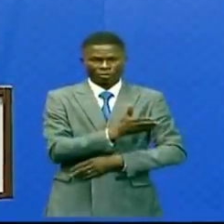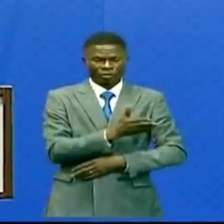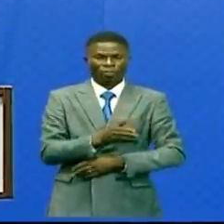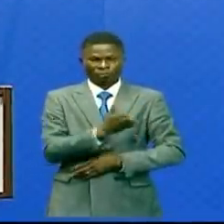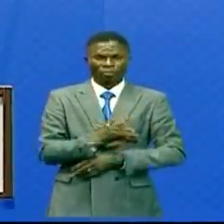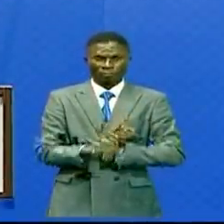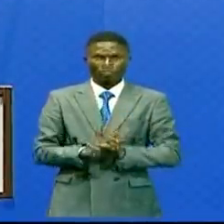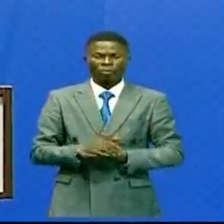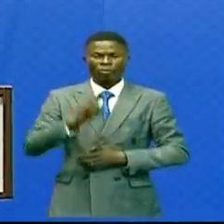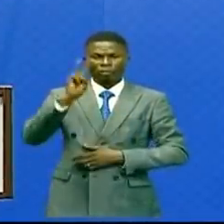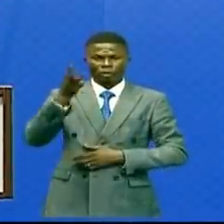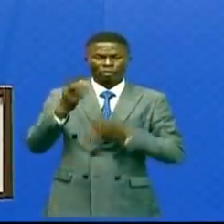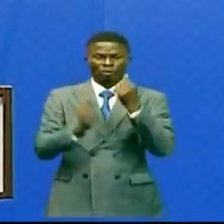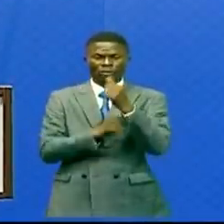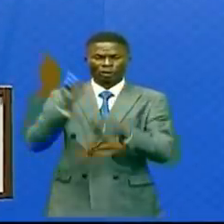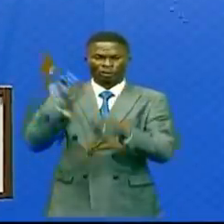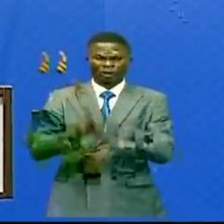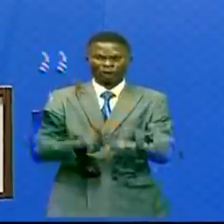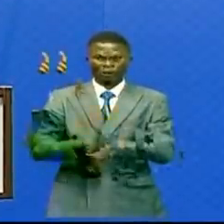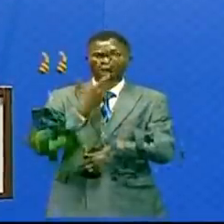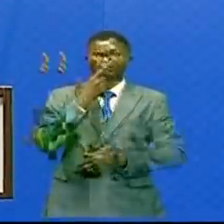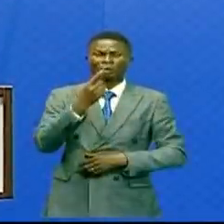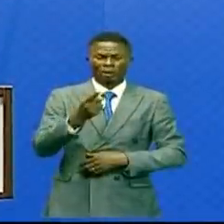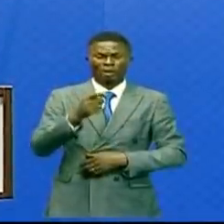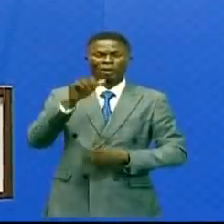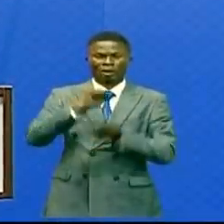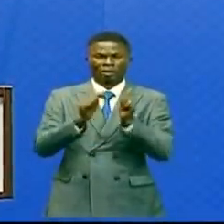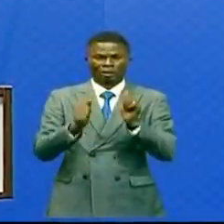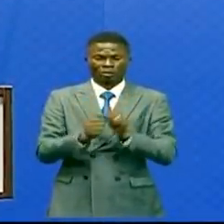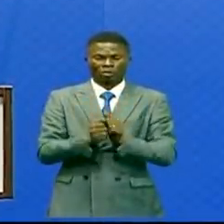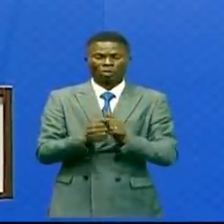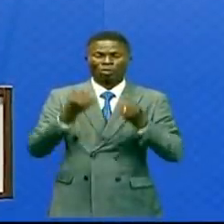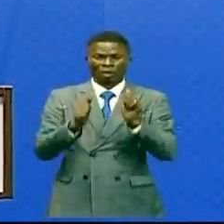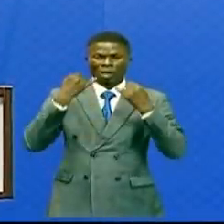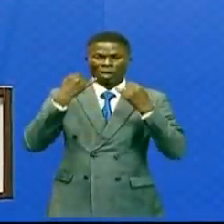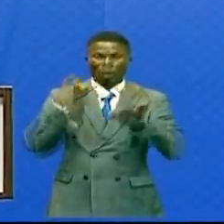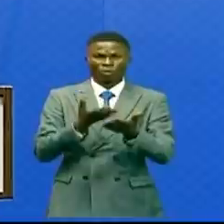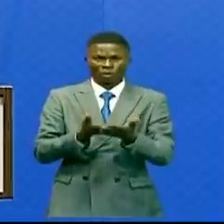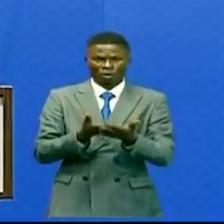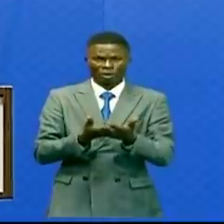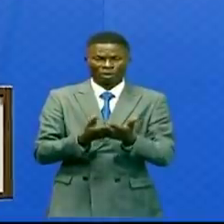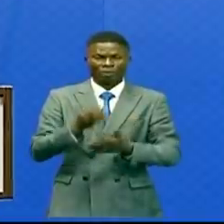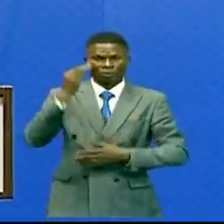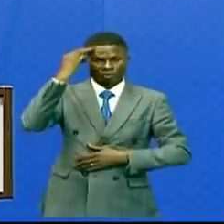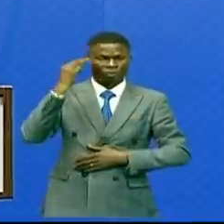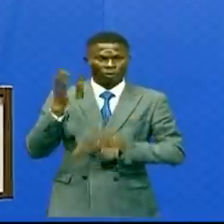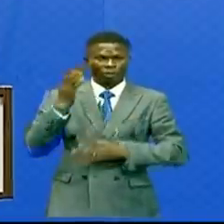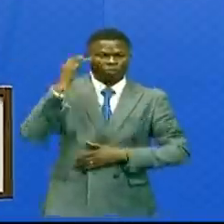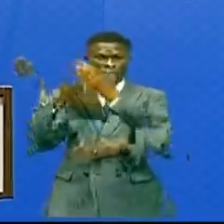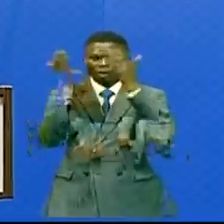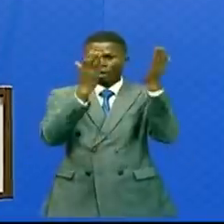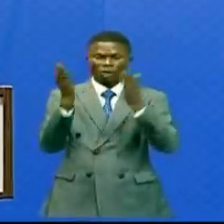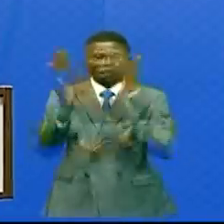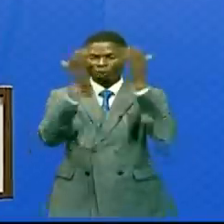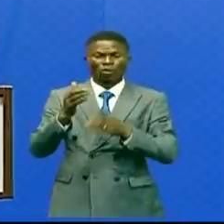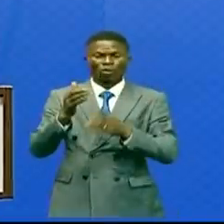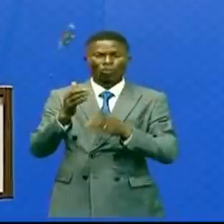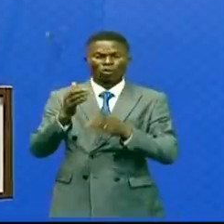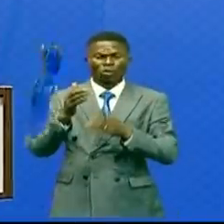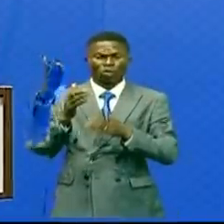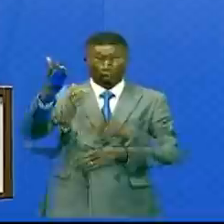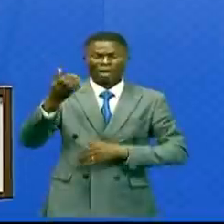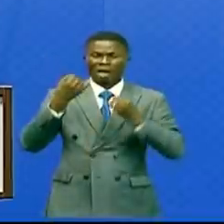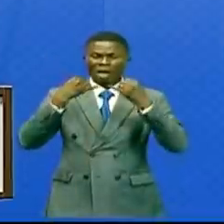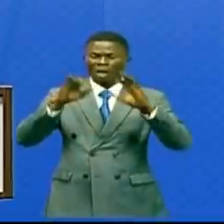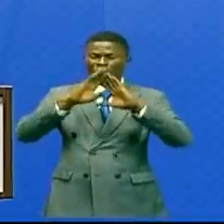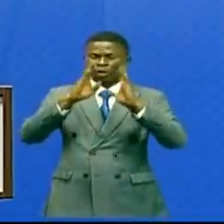Intervenant à son tour, toujours sur ces chapitres de points d'information, le ministre du Commerce extérieur a informé